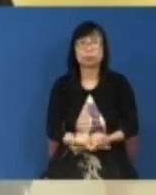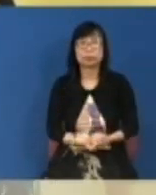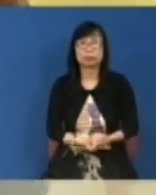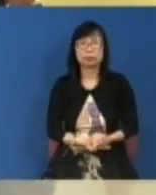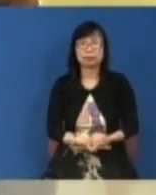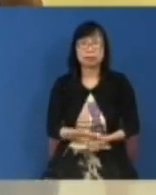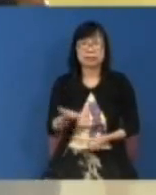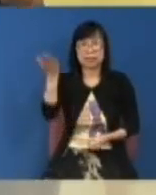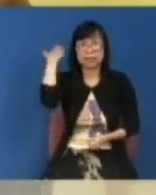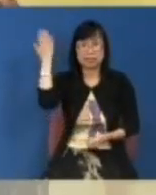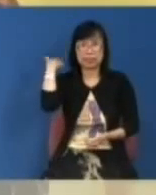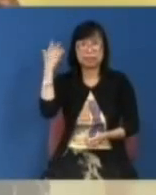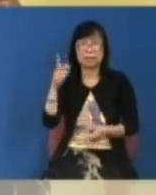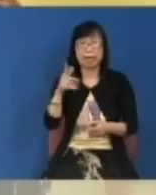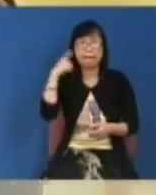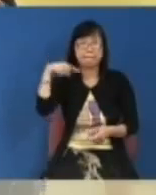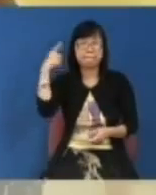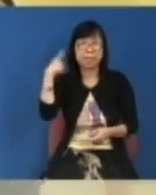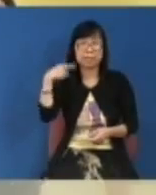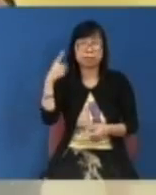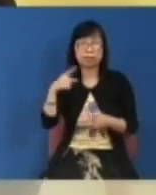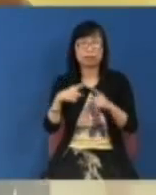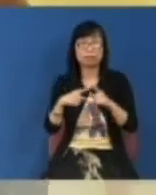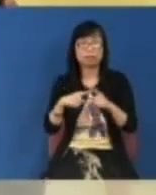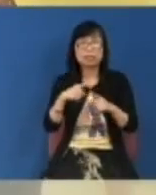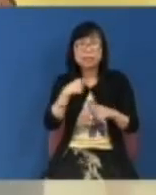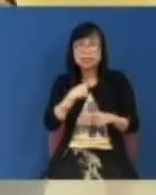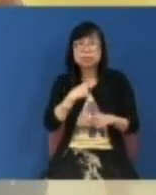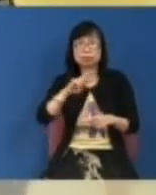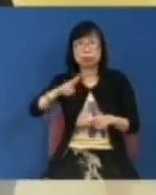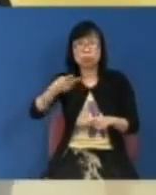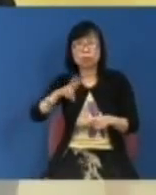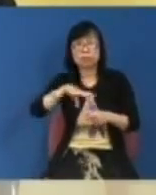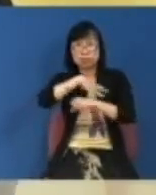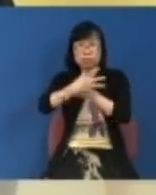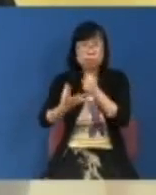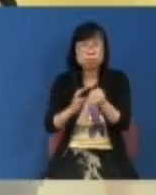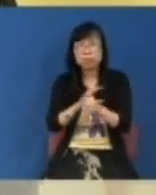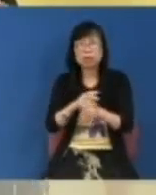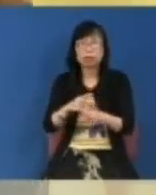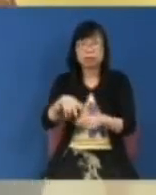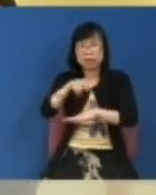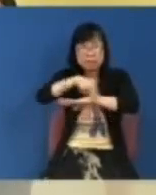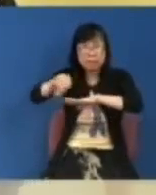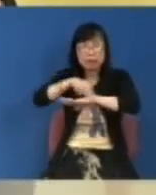段時候美國人都覺得要改變成個全球策略，不能夠再